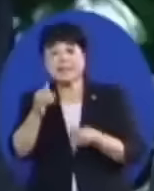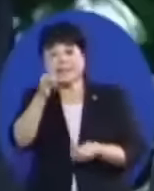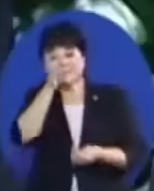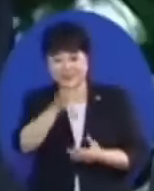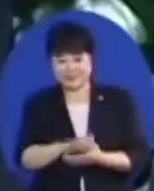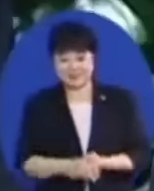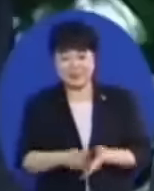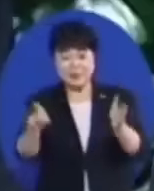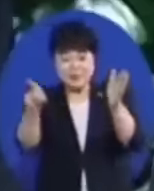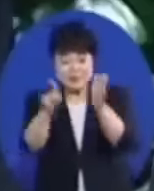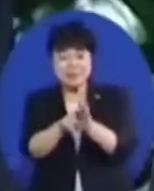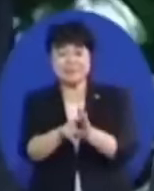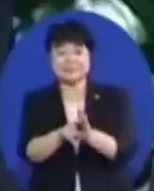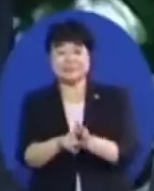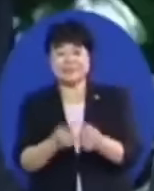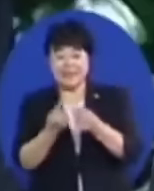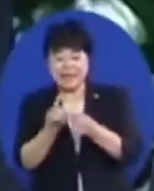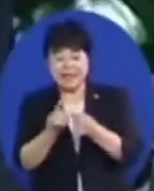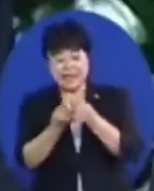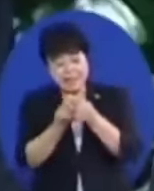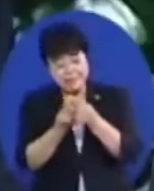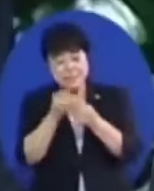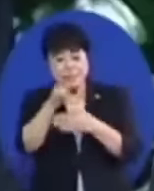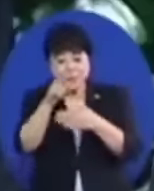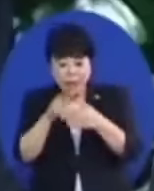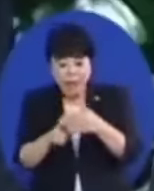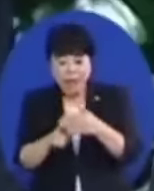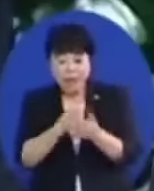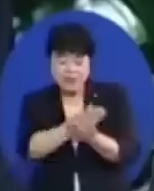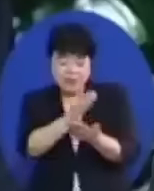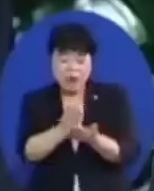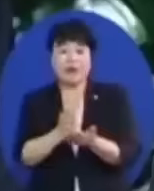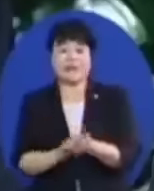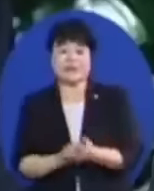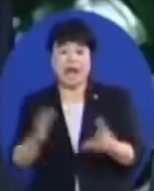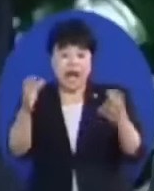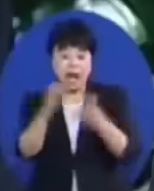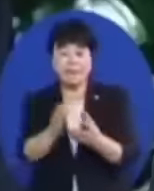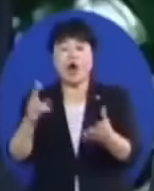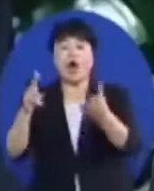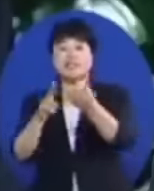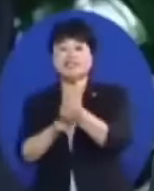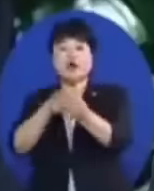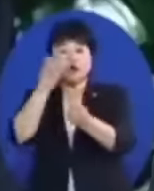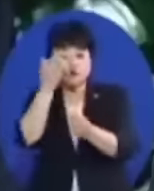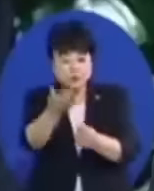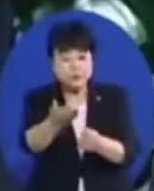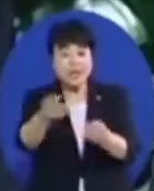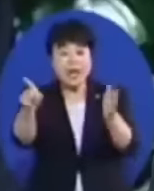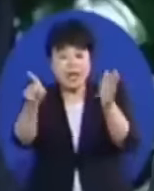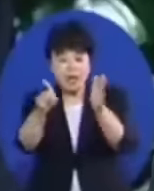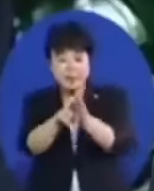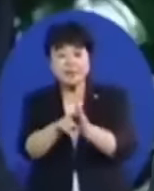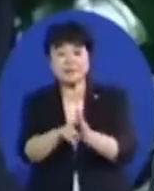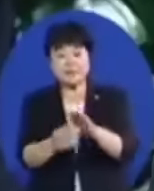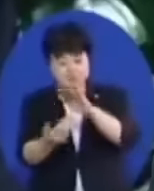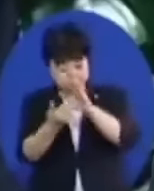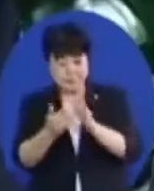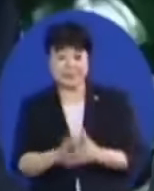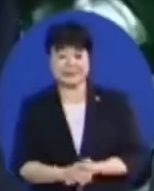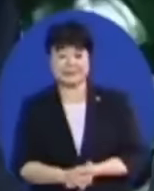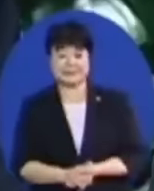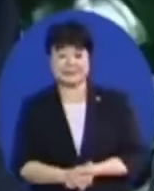것입니다. 믿음이라는 한 가지 캡슐 속에 이와 같은 여러 가지 요소가 합쳐서 기적을 가져오는 믿음을 행할 수가 있는